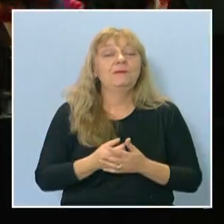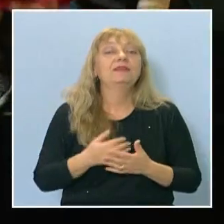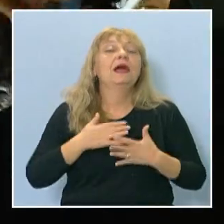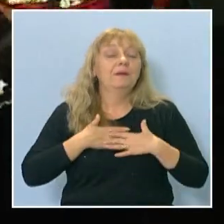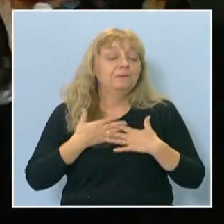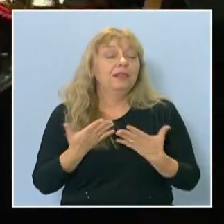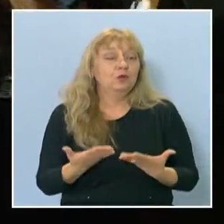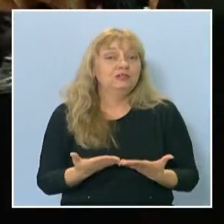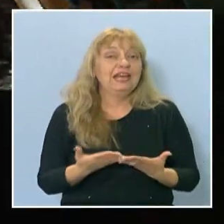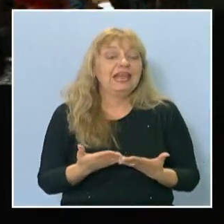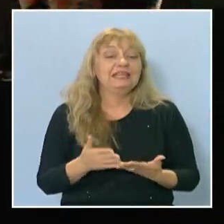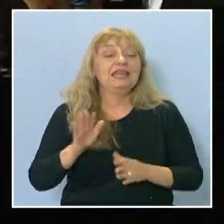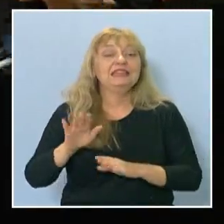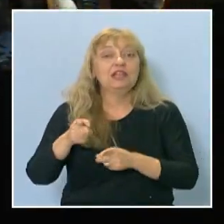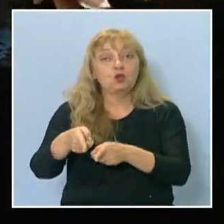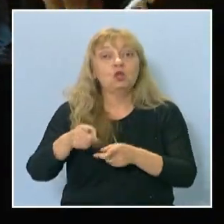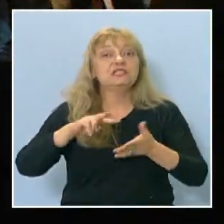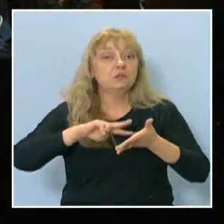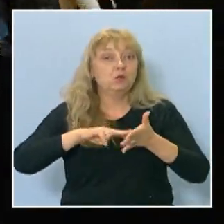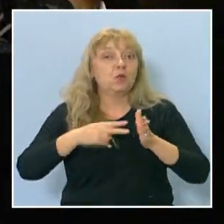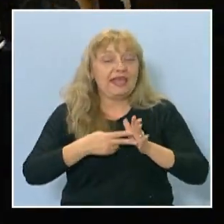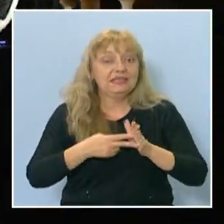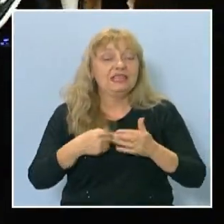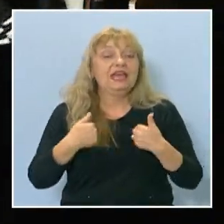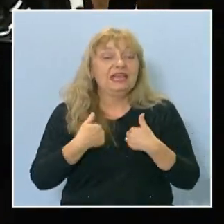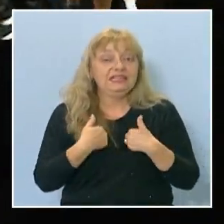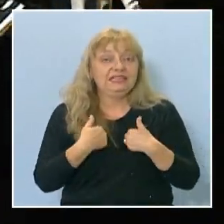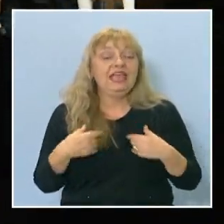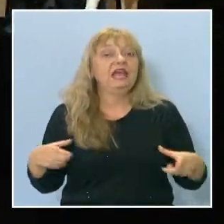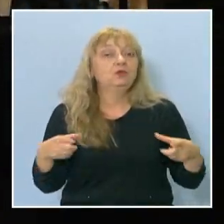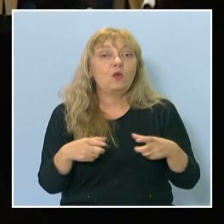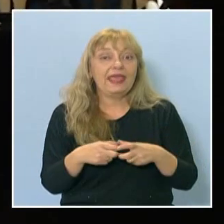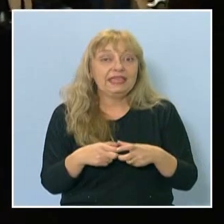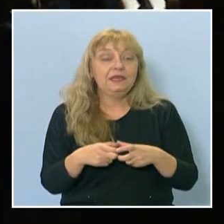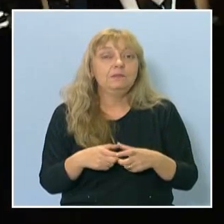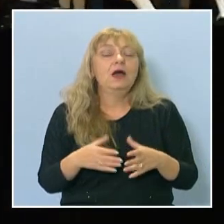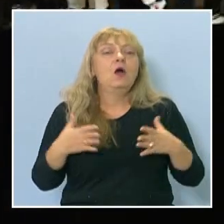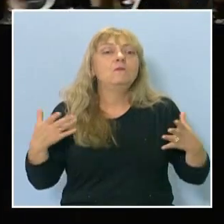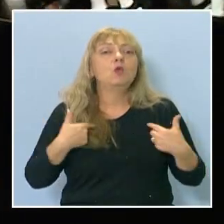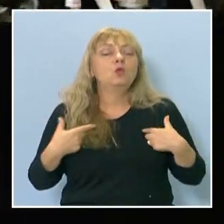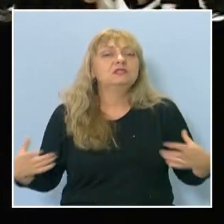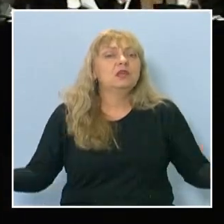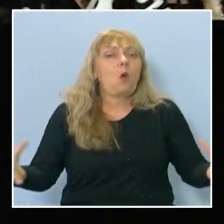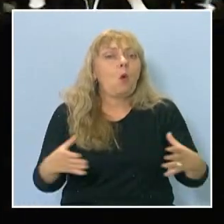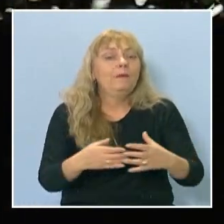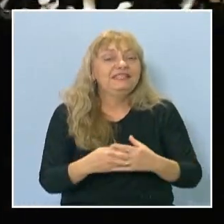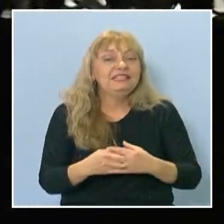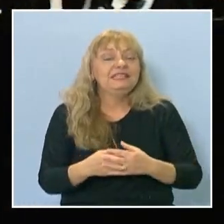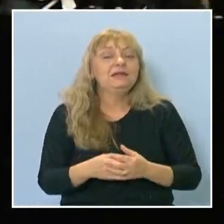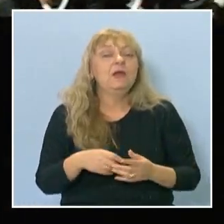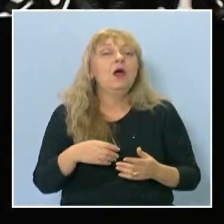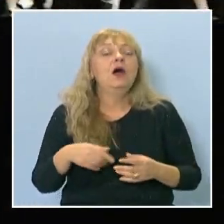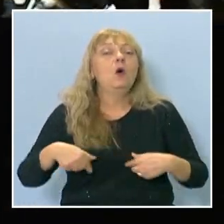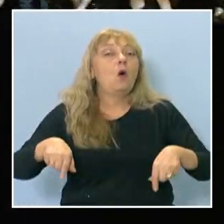на този проект, ние като екип много се сплотихме, обединихме около